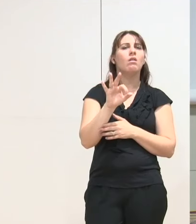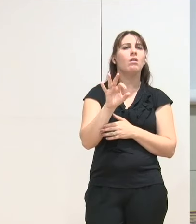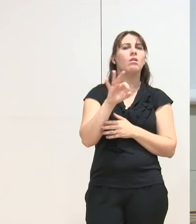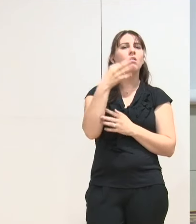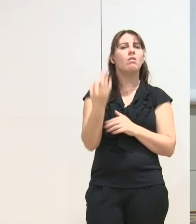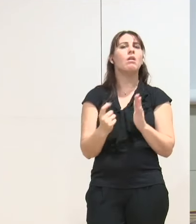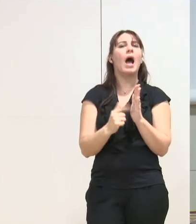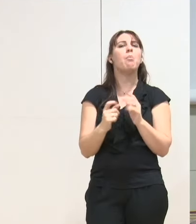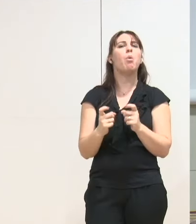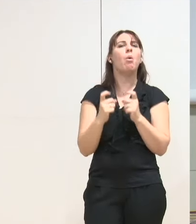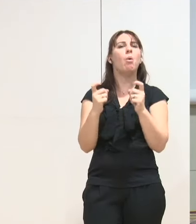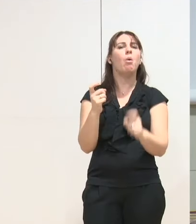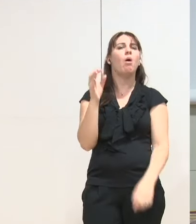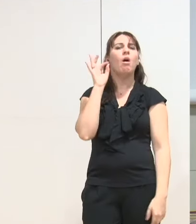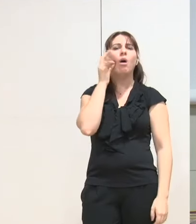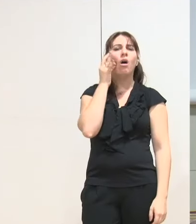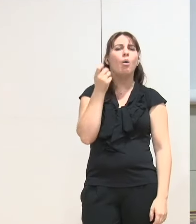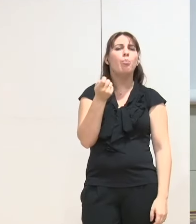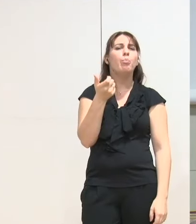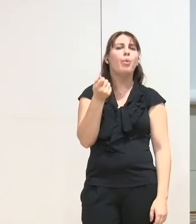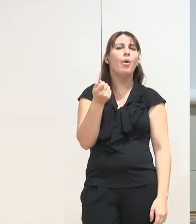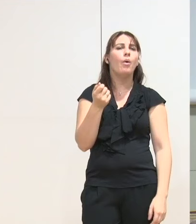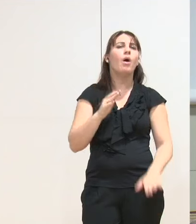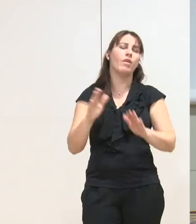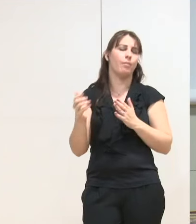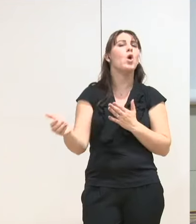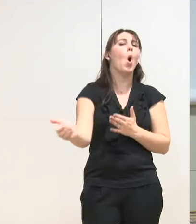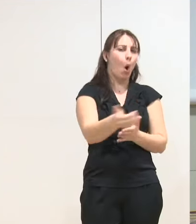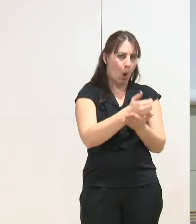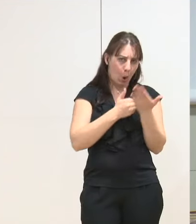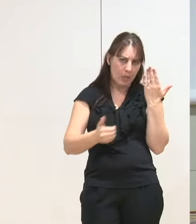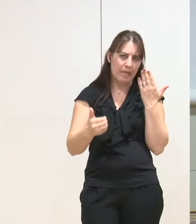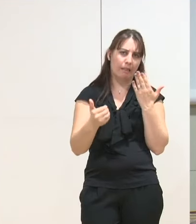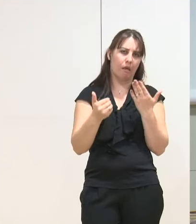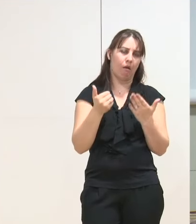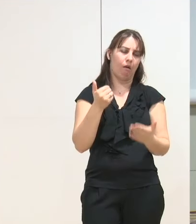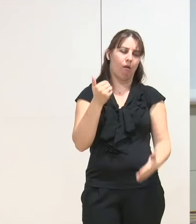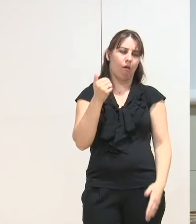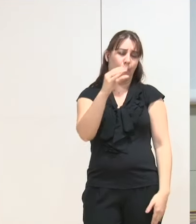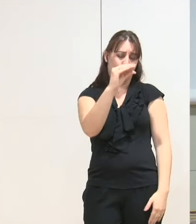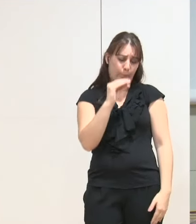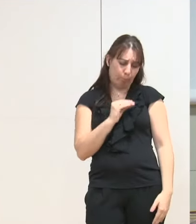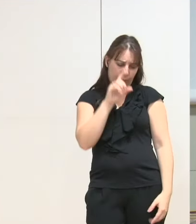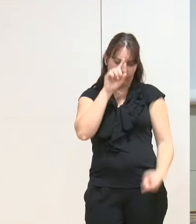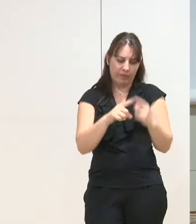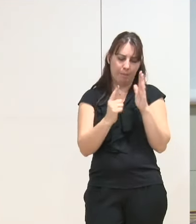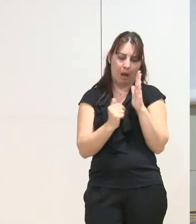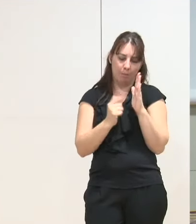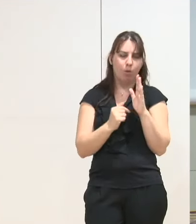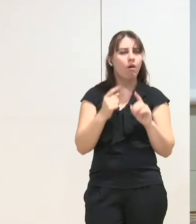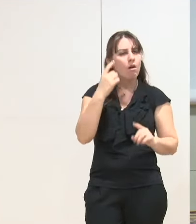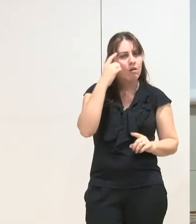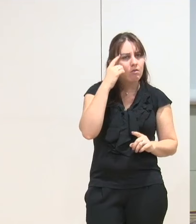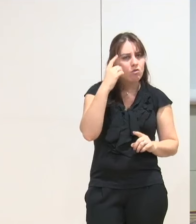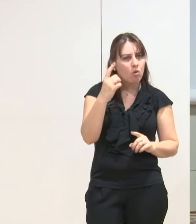fiscalité en fait le la faible recette concernant la fiscalité il me semble que vous avez